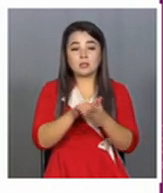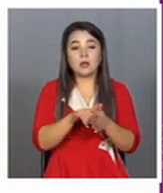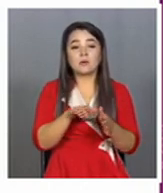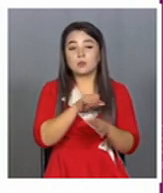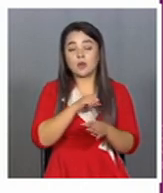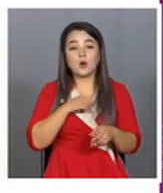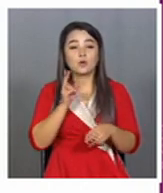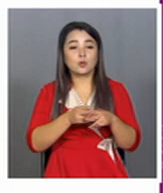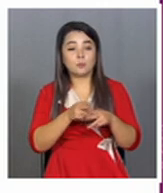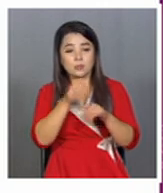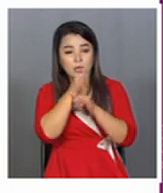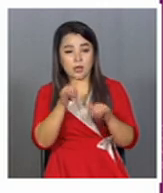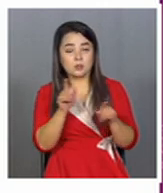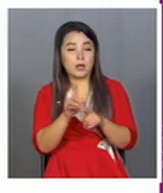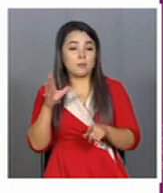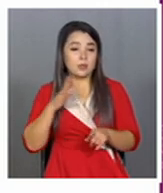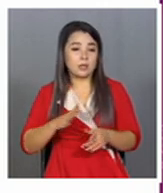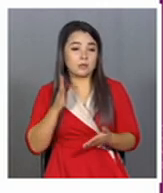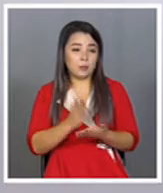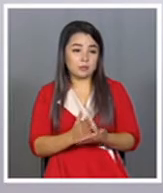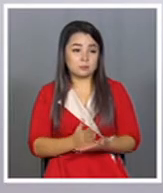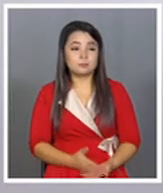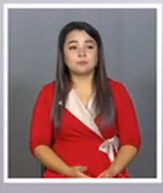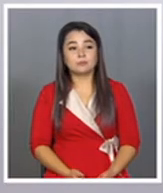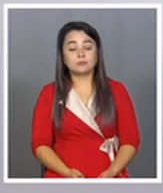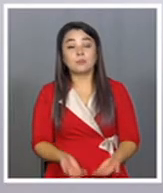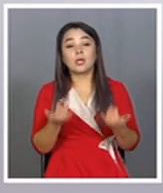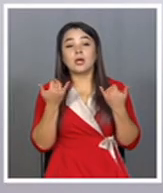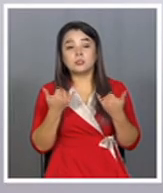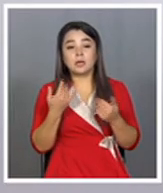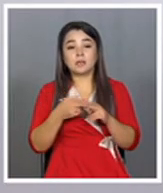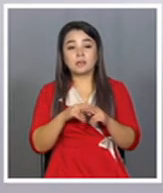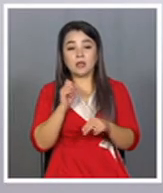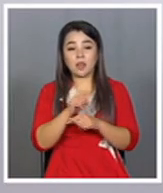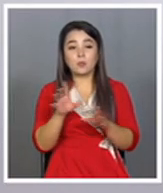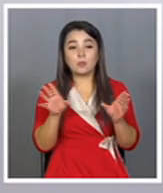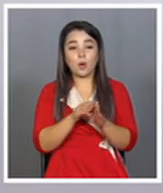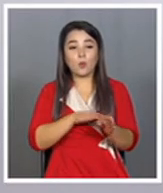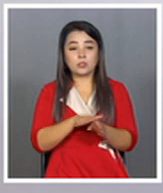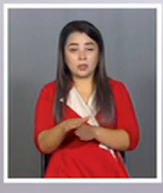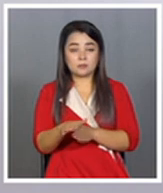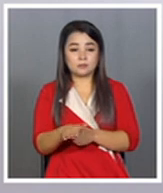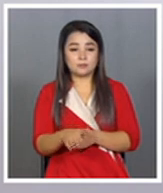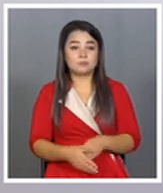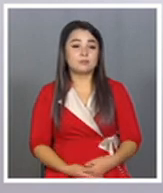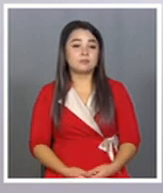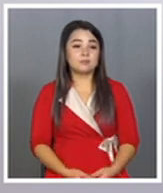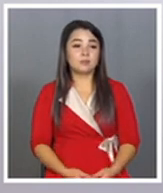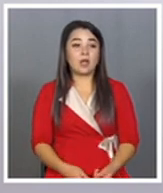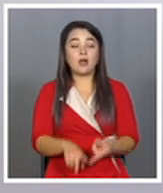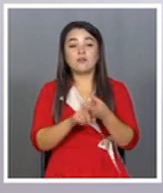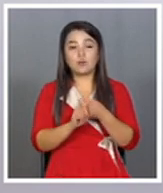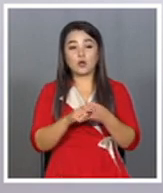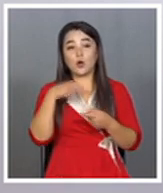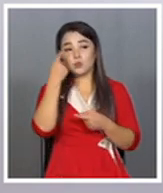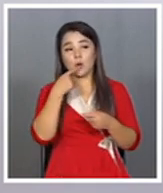тек жұмыс істеуге мәжбүр етеді. Енді тапсырмаларды бірге орындайық. Вирус түрлері